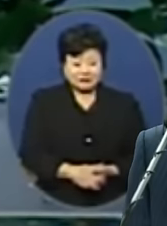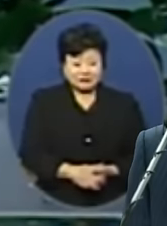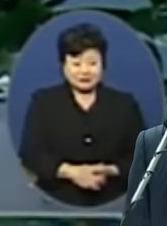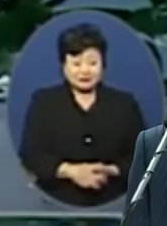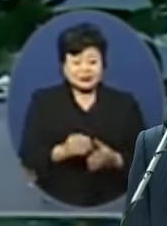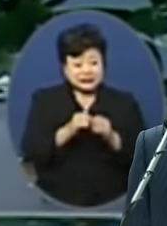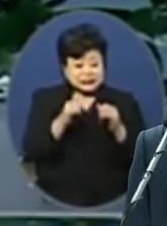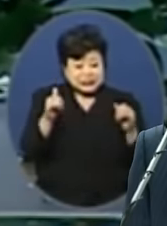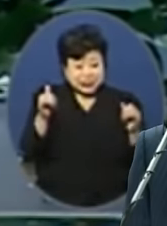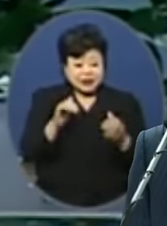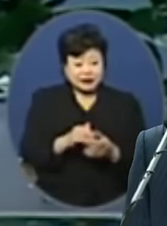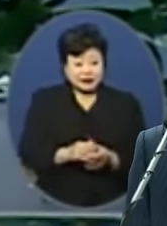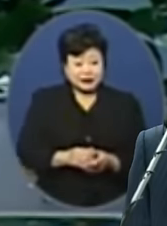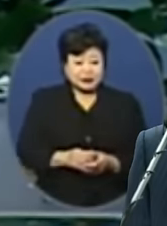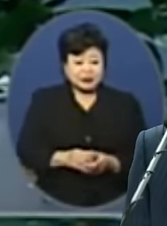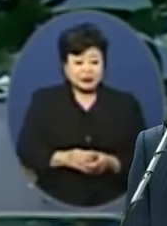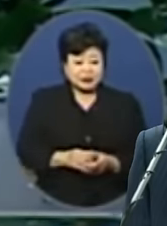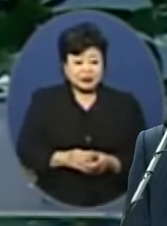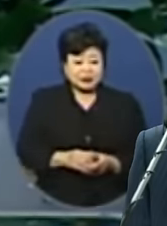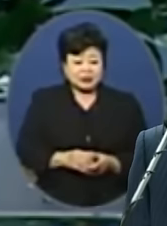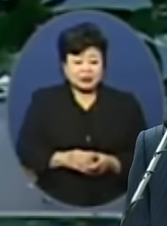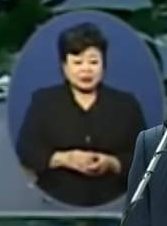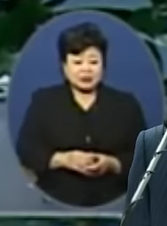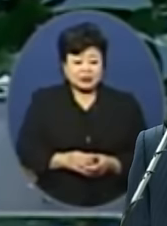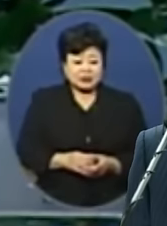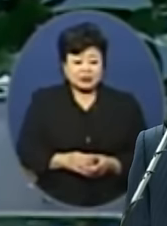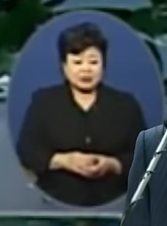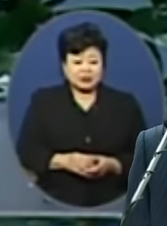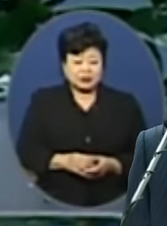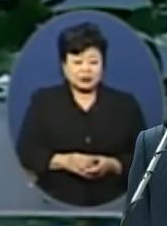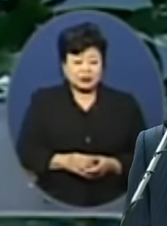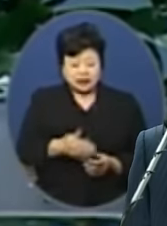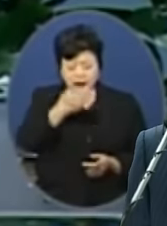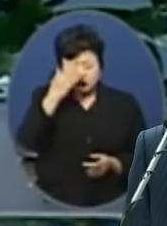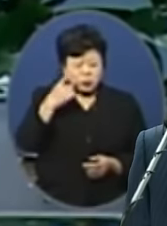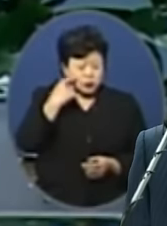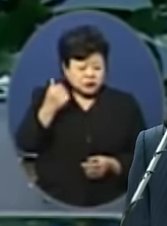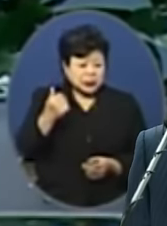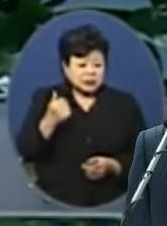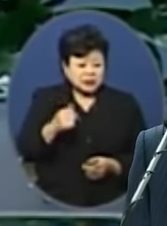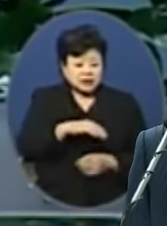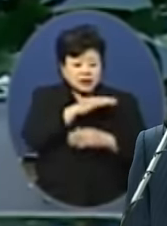그 사람이 영향력이 너무 심해서 젊은 목사들이 다